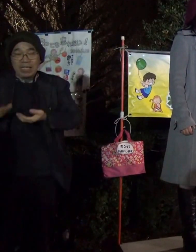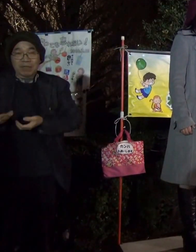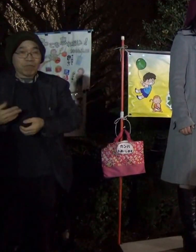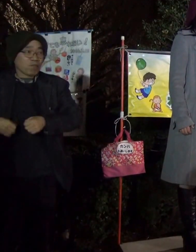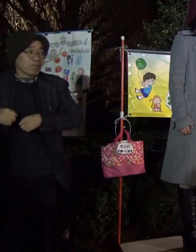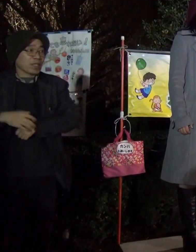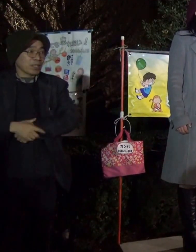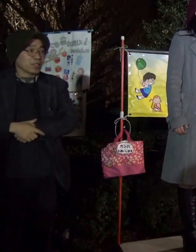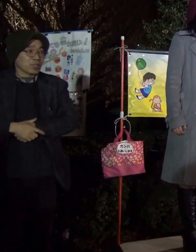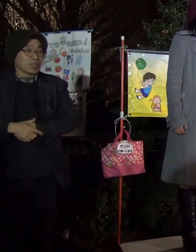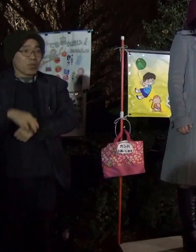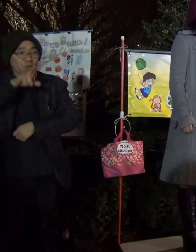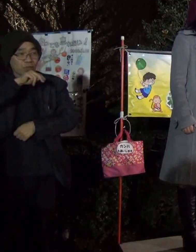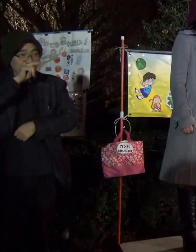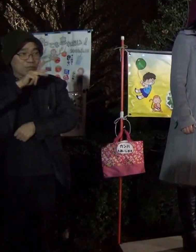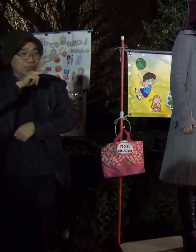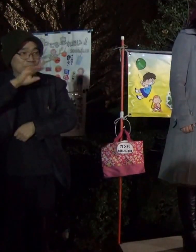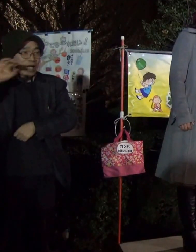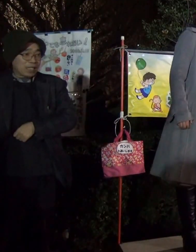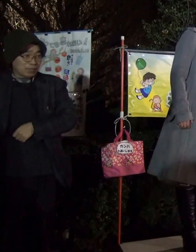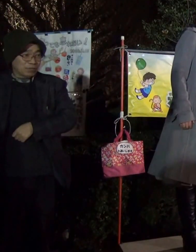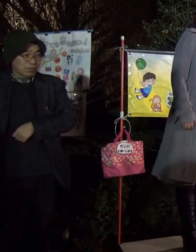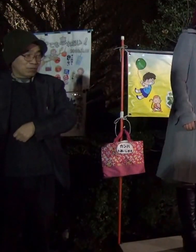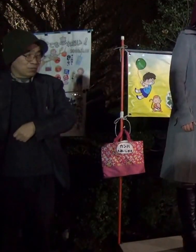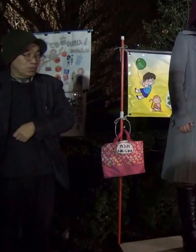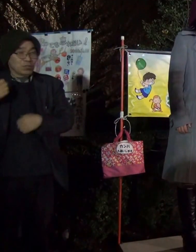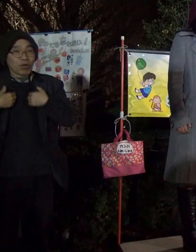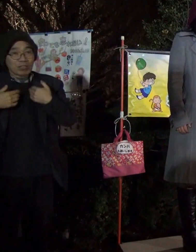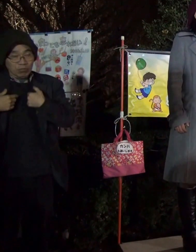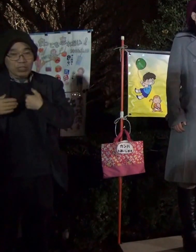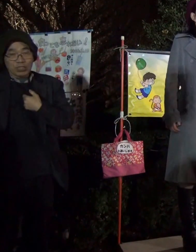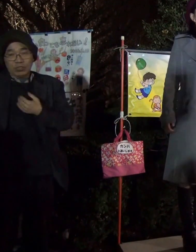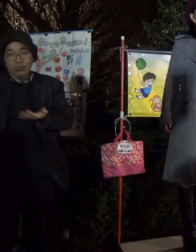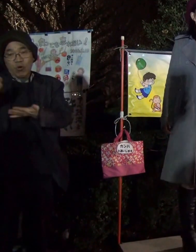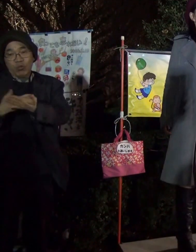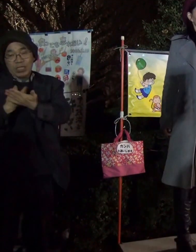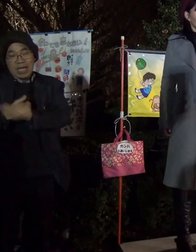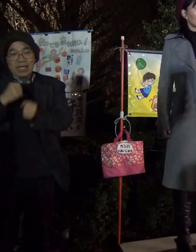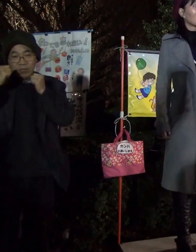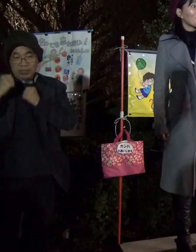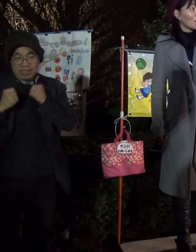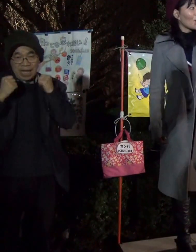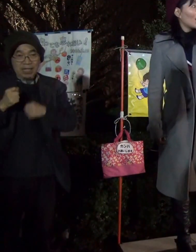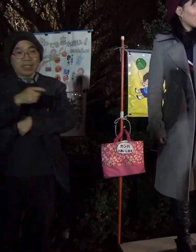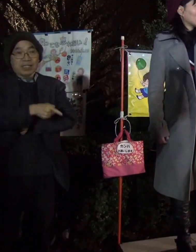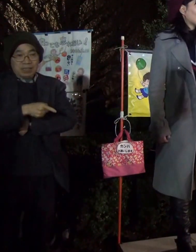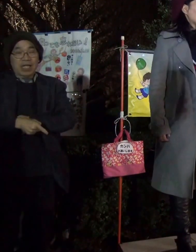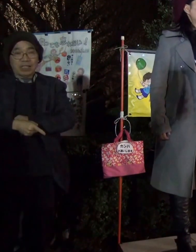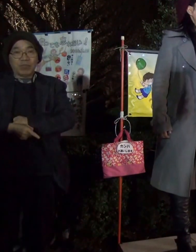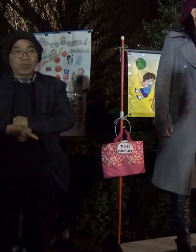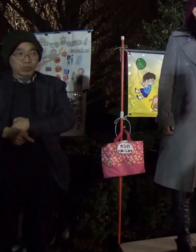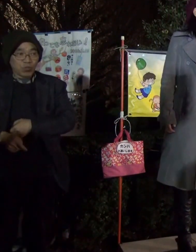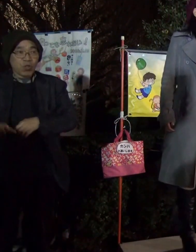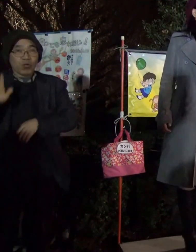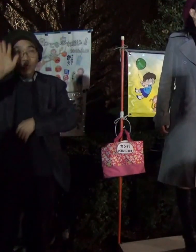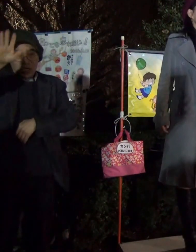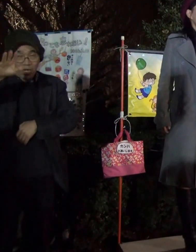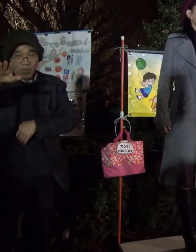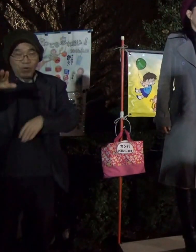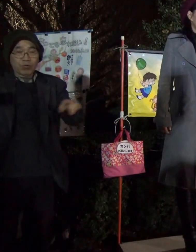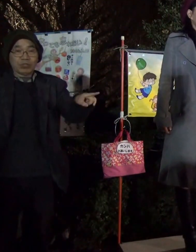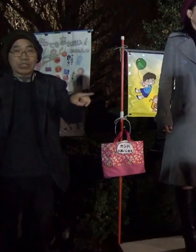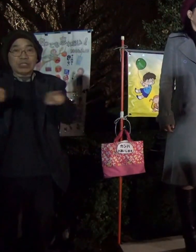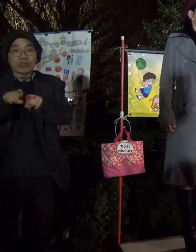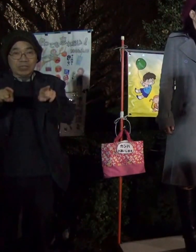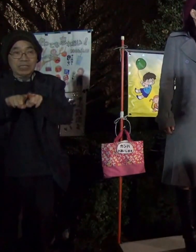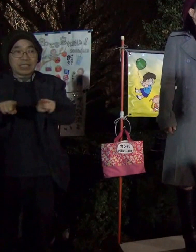岐阜帰らなきゃ いけない、そう帰らなきゃいけないのに、特別に、ね、あのね、今日残ってくださって、これからも一緒に頑張りますので、岐阜の皆さん